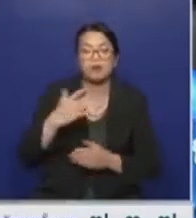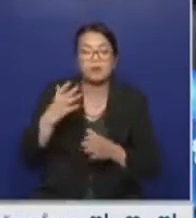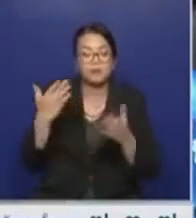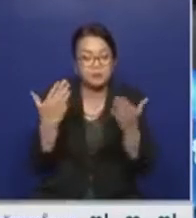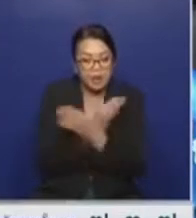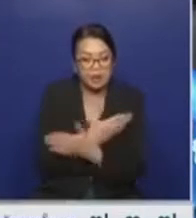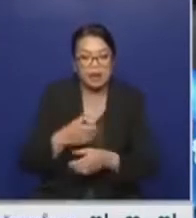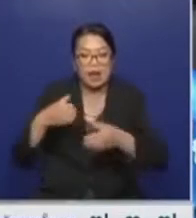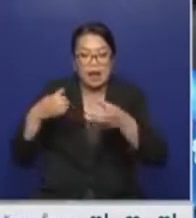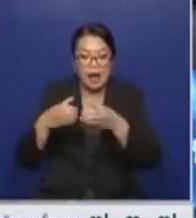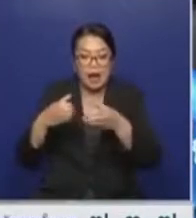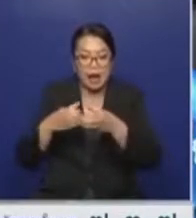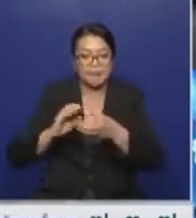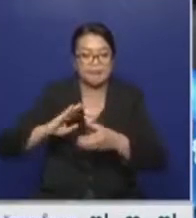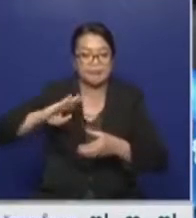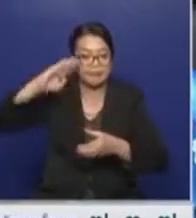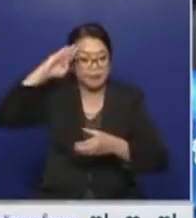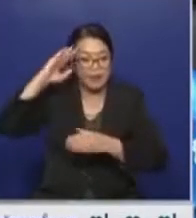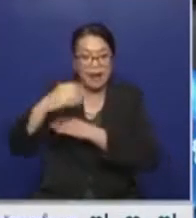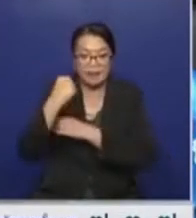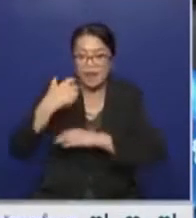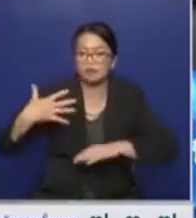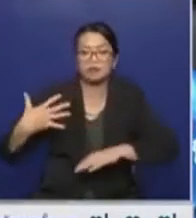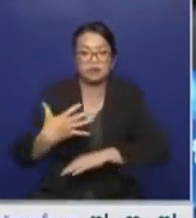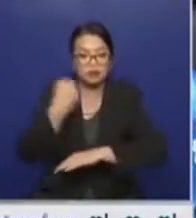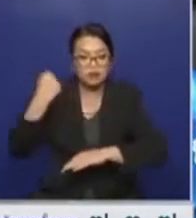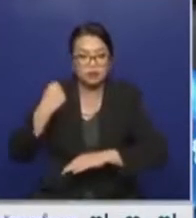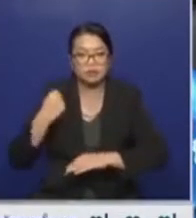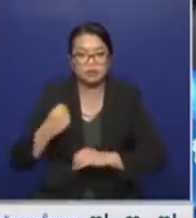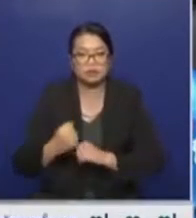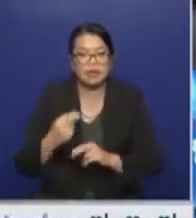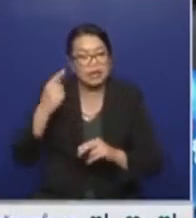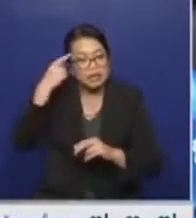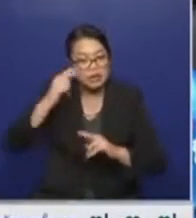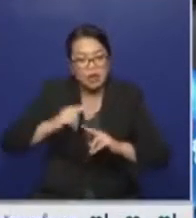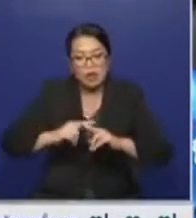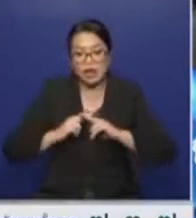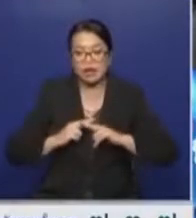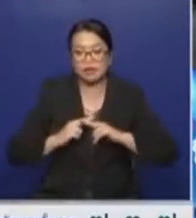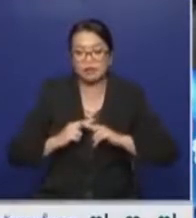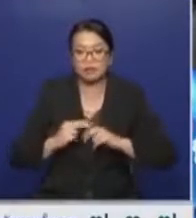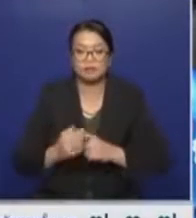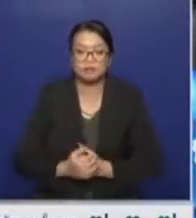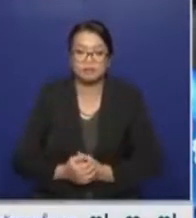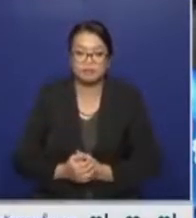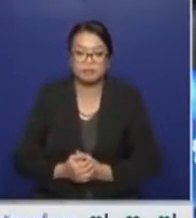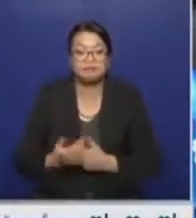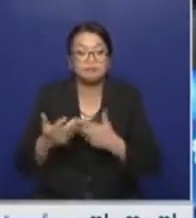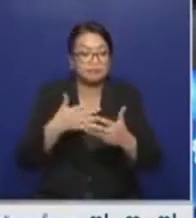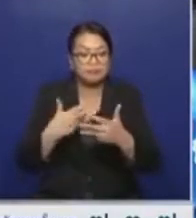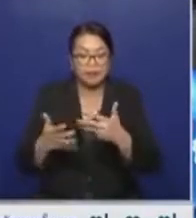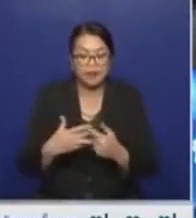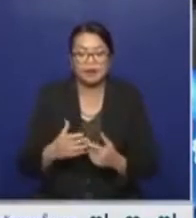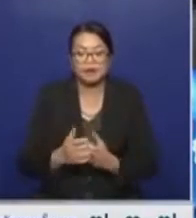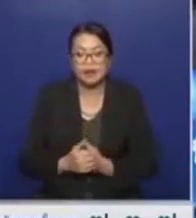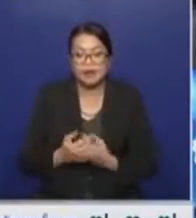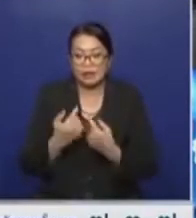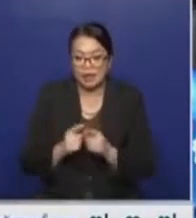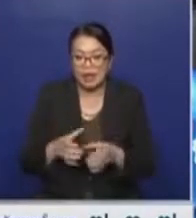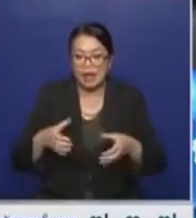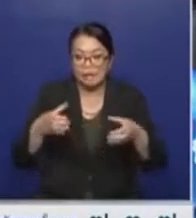จ ค ณะรัฐประหารจากประชาชนซึ่งตั้งตัวเองเป็นรัฐาธิปัตย์ค่ะ ครับไม่เป็นไรครับส่วนคำว่